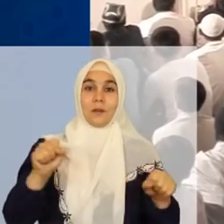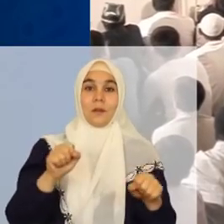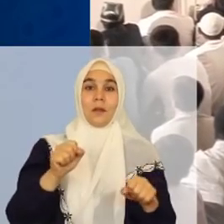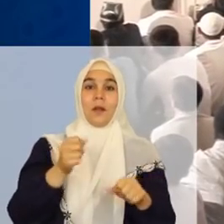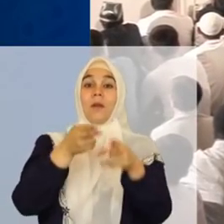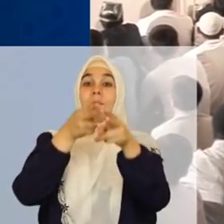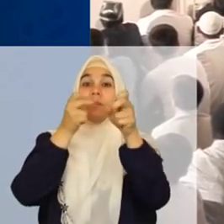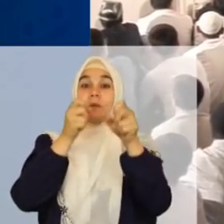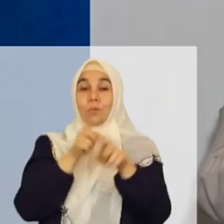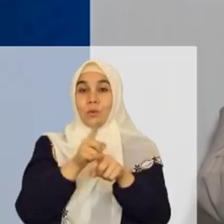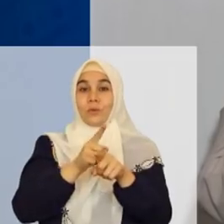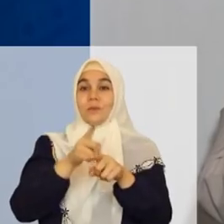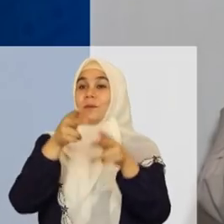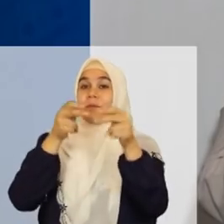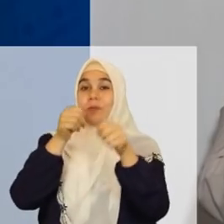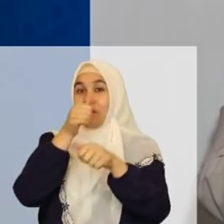Ovchi bo'lsa ovlay olmaydi.